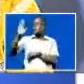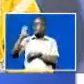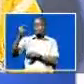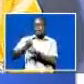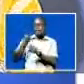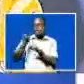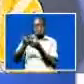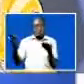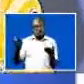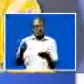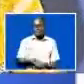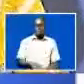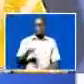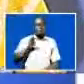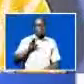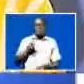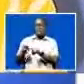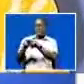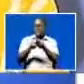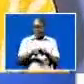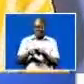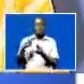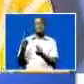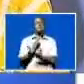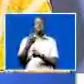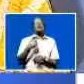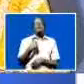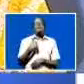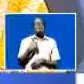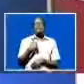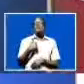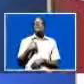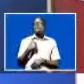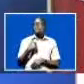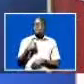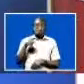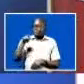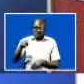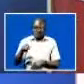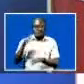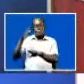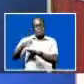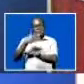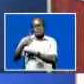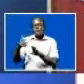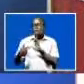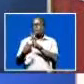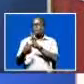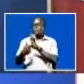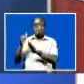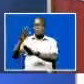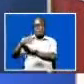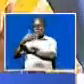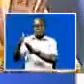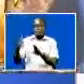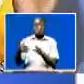atatenda. Sasa wanawake tuko hivyo. Ndio maana ukaona sana wanawake tunkuwa wabaya. Hizi nyimbo siku hizi mfano mzuri sana. Nyimbo